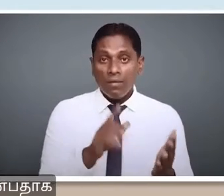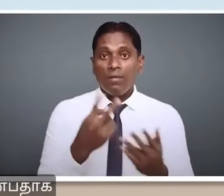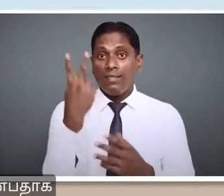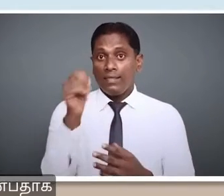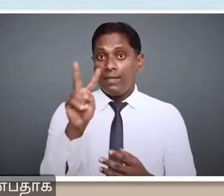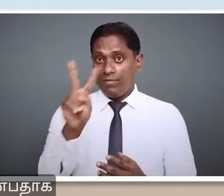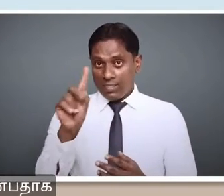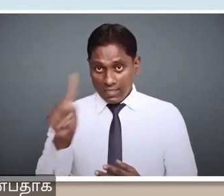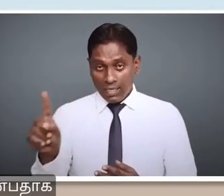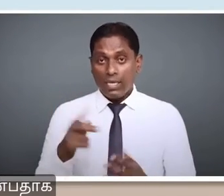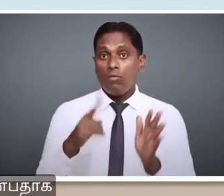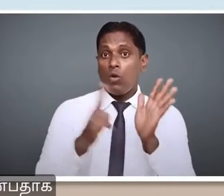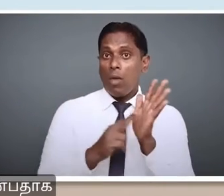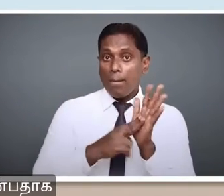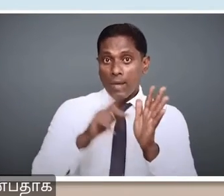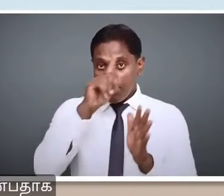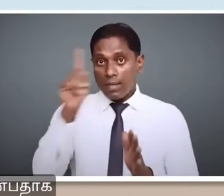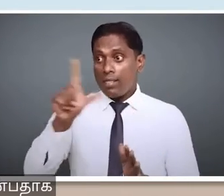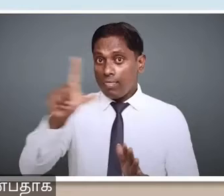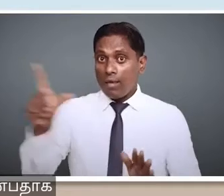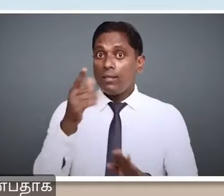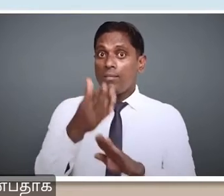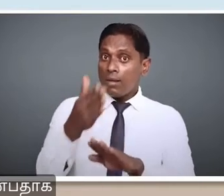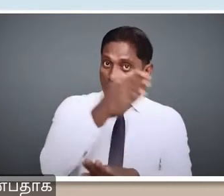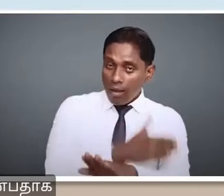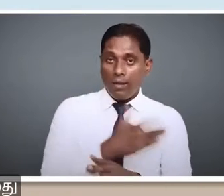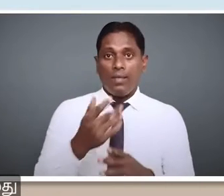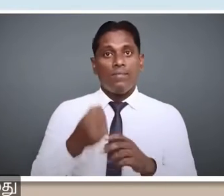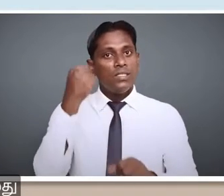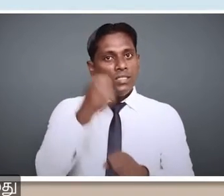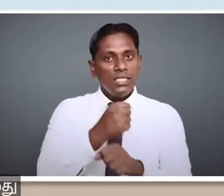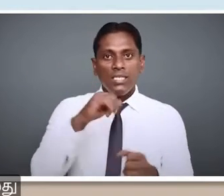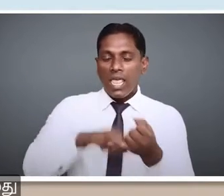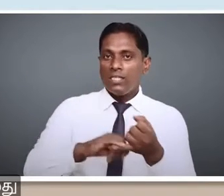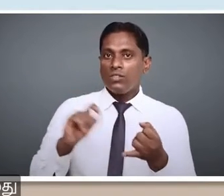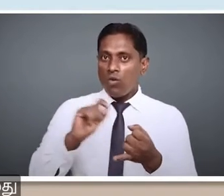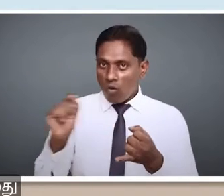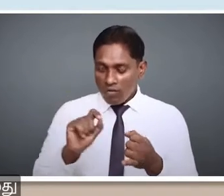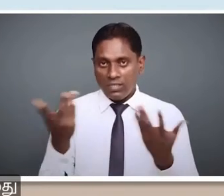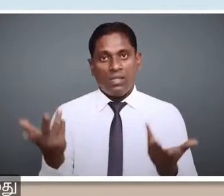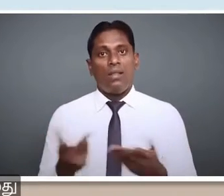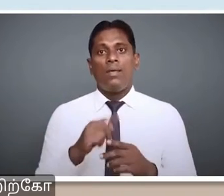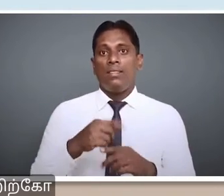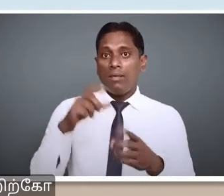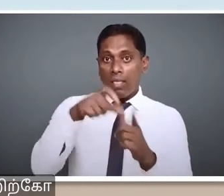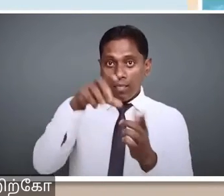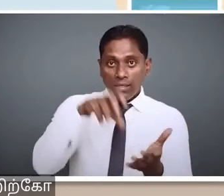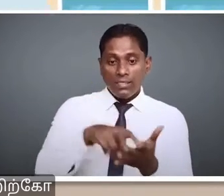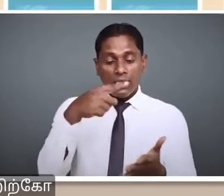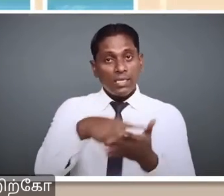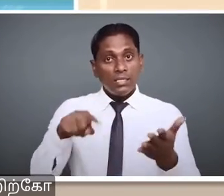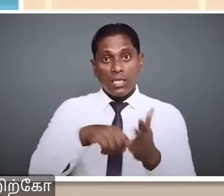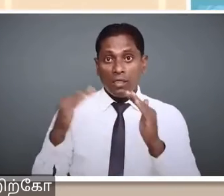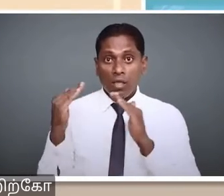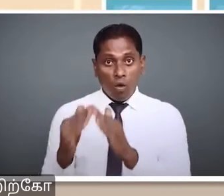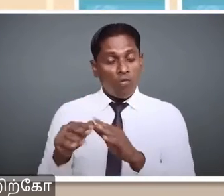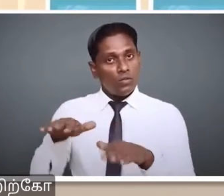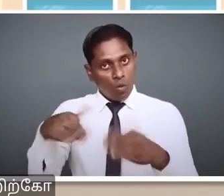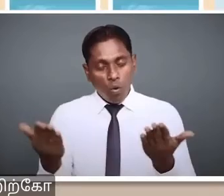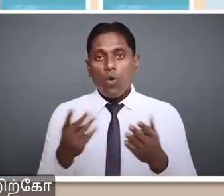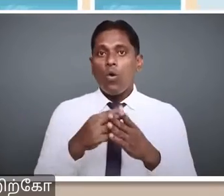திகதி கார்த்திகை மாதம் 2021 முன்பதாக கிராம சேவை உத்தியோகத்தர் அல்லது மாவட்ட தேர்தல்